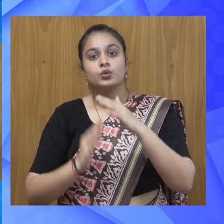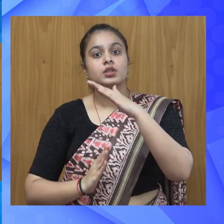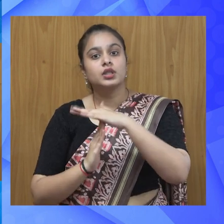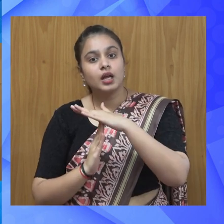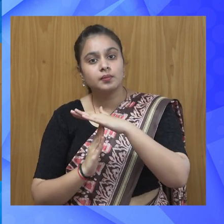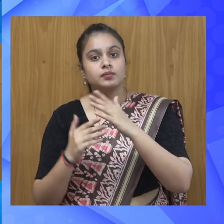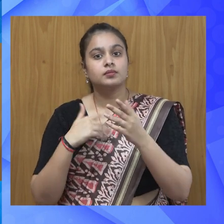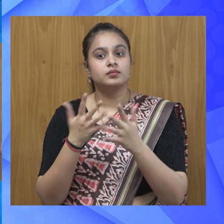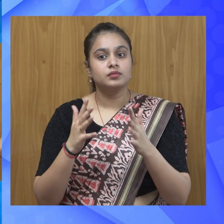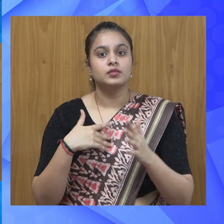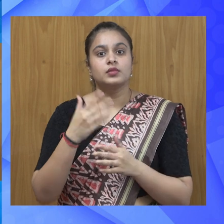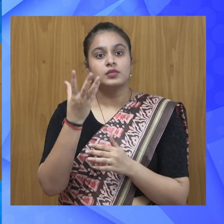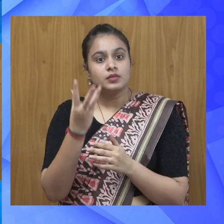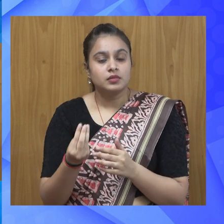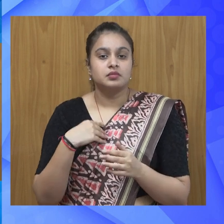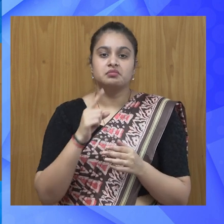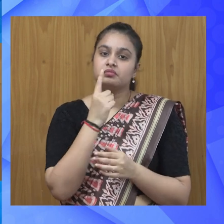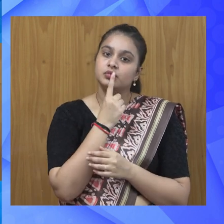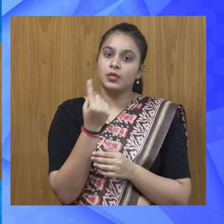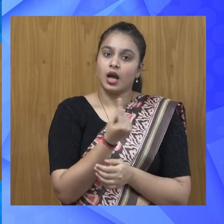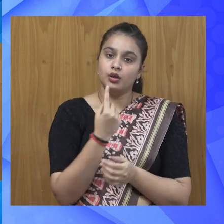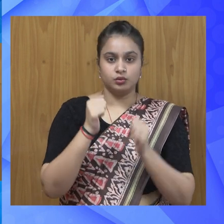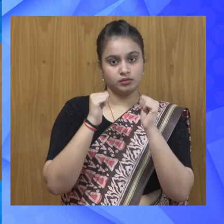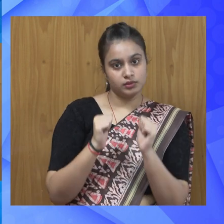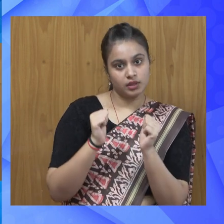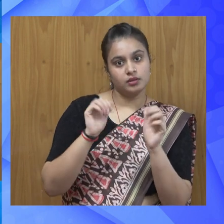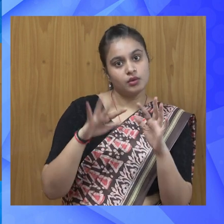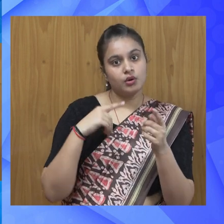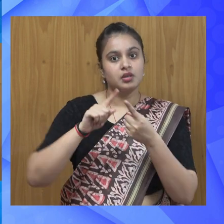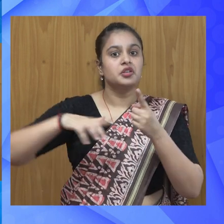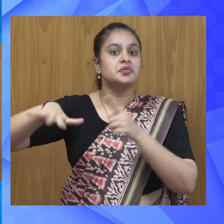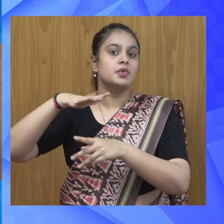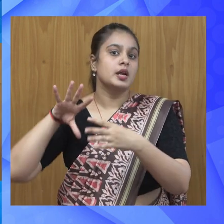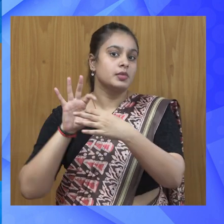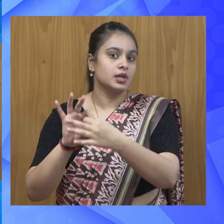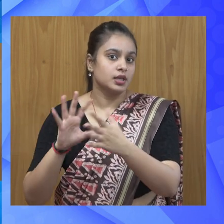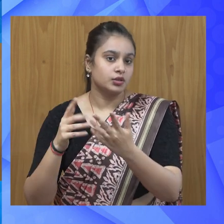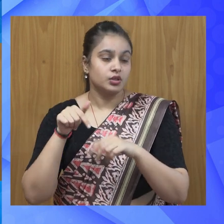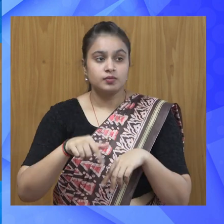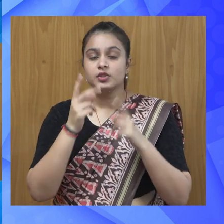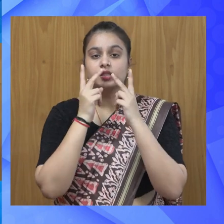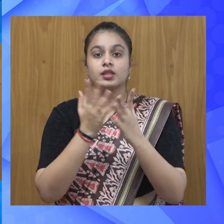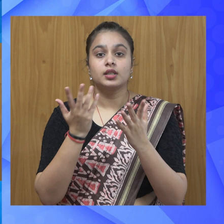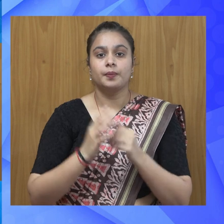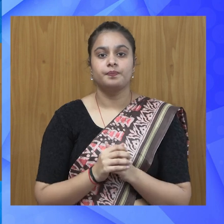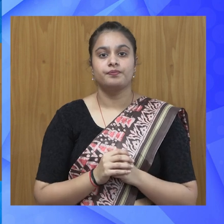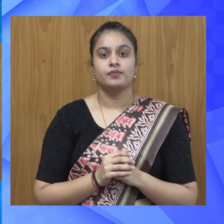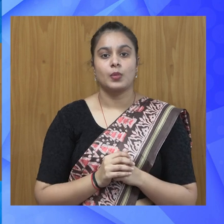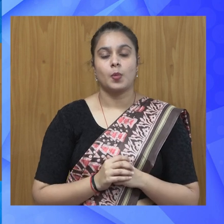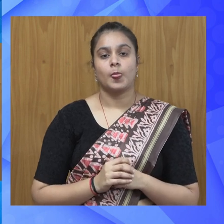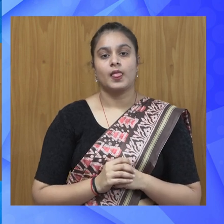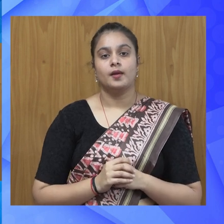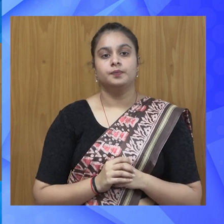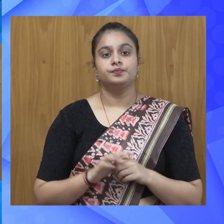the stress, Shyam chooses to sit alone questioning whether he belongs to the new environment or not. अगर आप इसमें देखें तो देखो एंजाइटी के सिम्टम ये सब